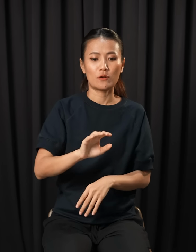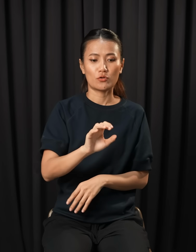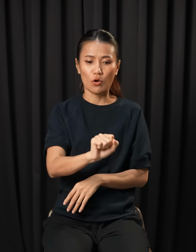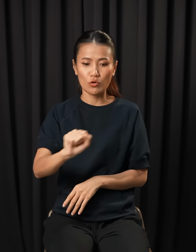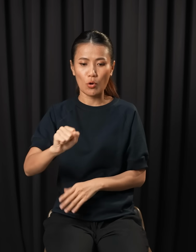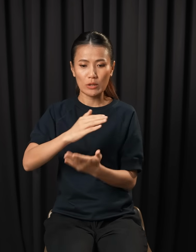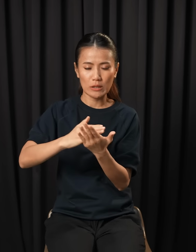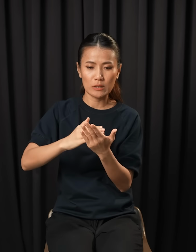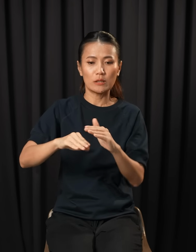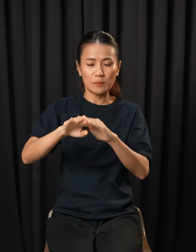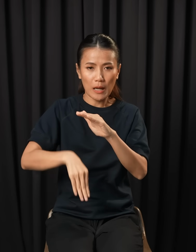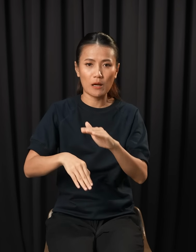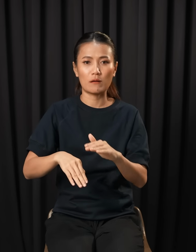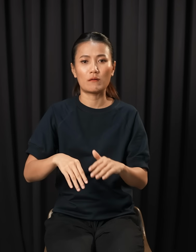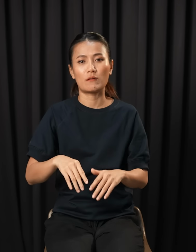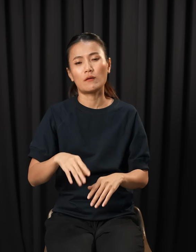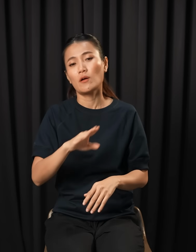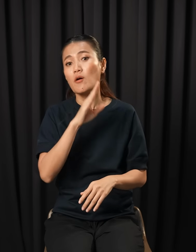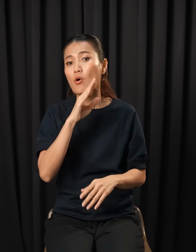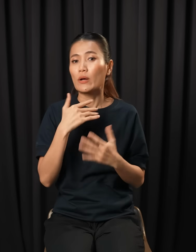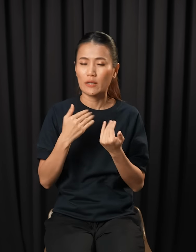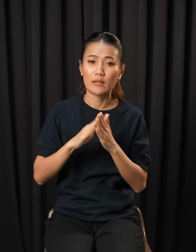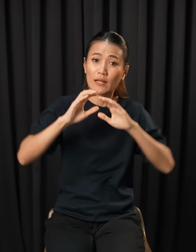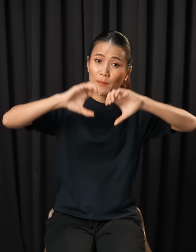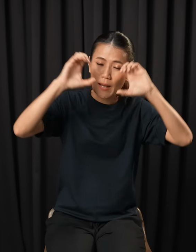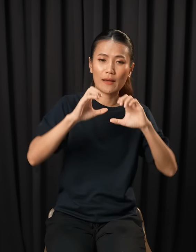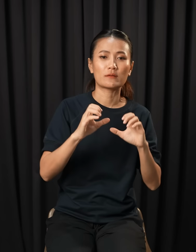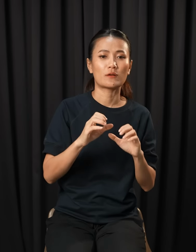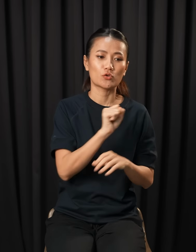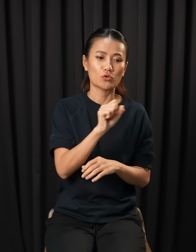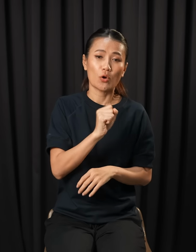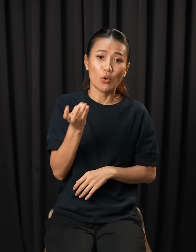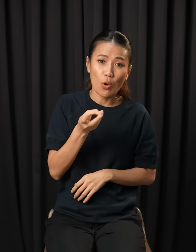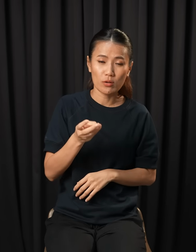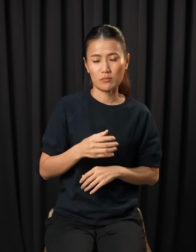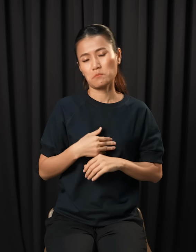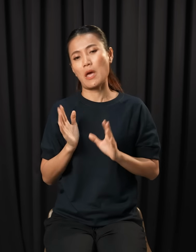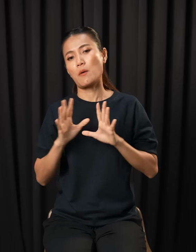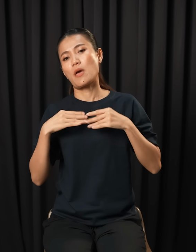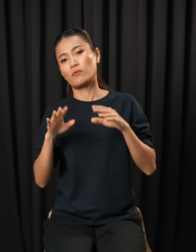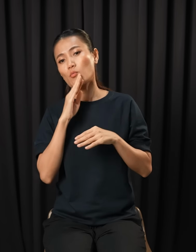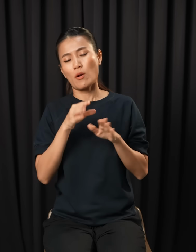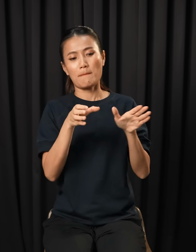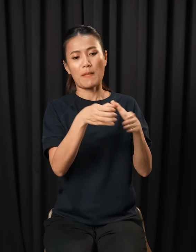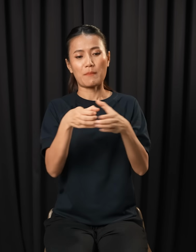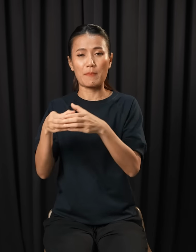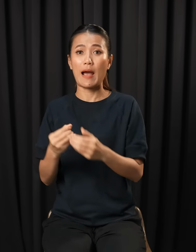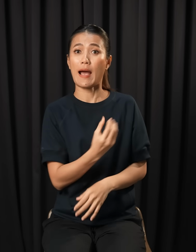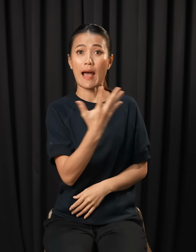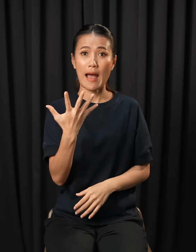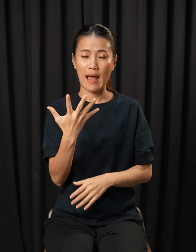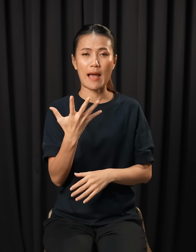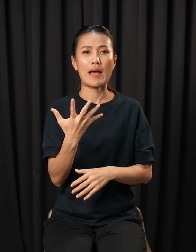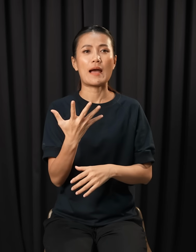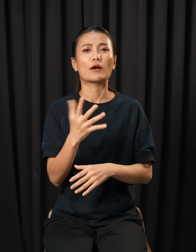นได้เกินครึ่งแต่ข้างล่างไม่ได้เกินครึ่งก็ไม่เอาเขาก็จะไม่ไปร่วมแบบนั้น ถ้าพูดอย่างนั้นก็คือหมายถึงรัฐบาลเสียงข้างน้อยที่แกพูดอยู่เนี่ยถ้าในก